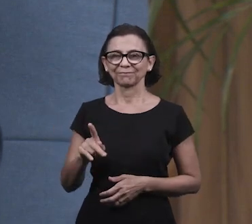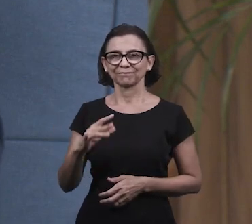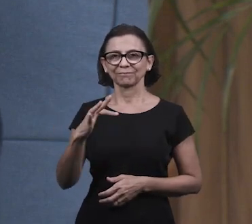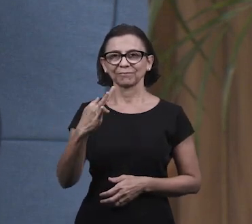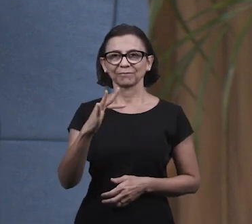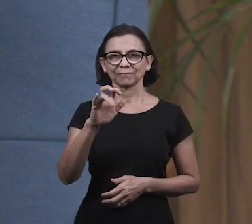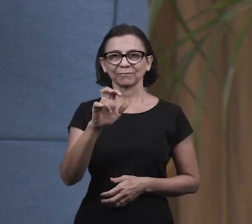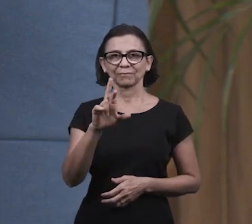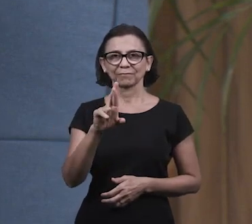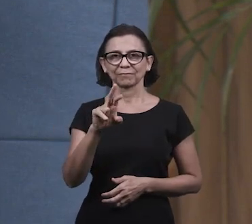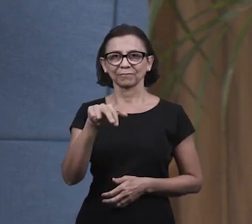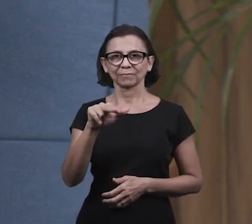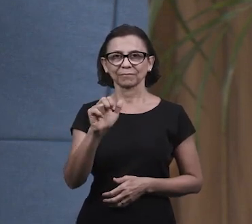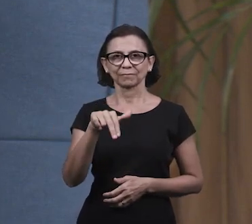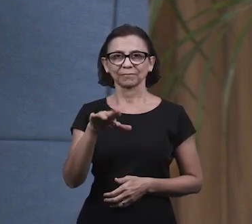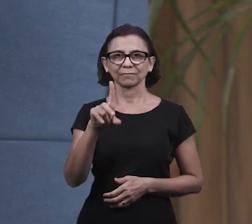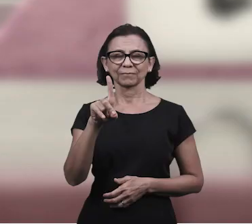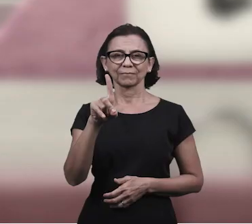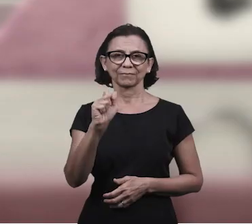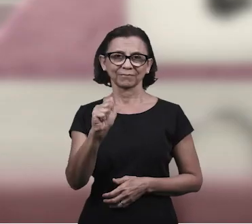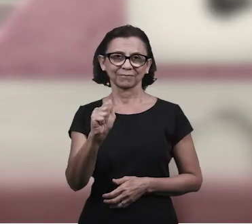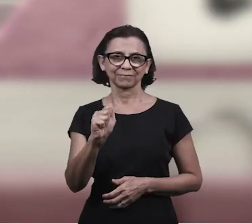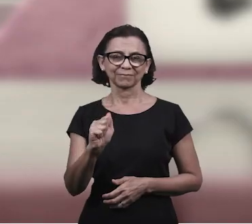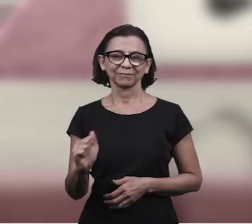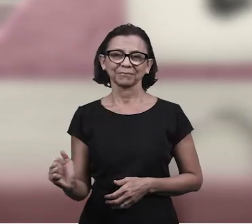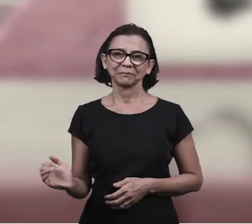vers la professeure Fernanda Beccari.